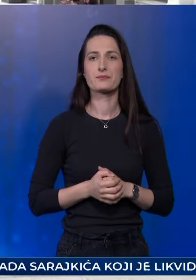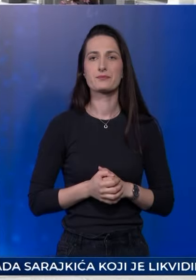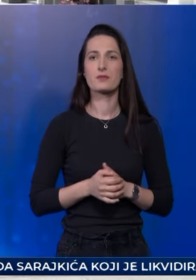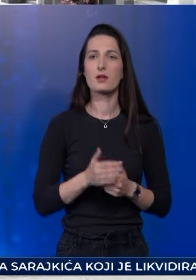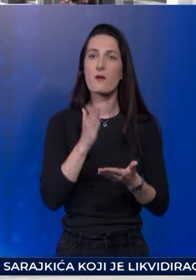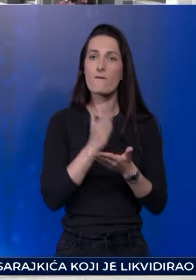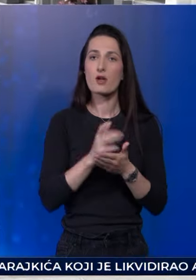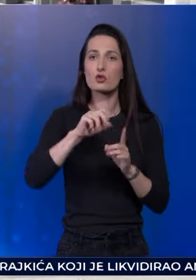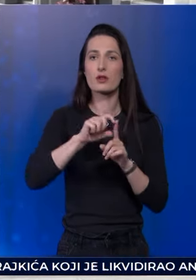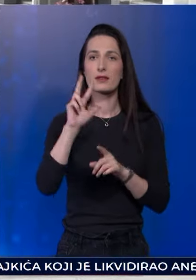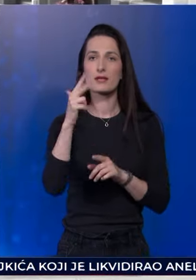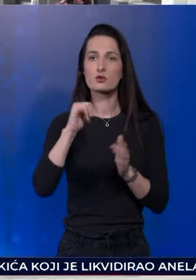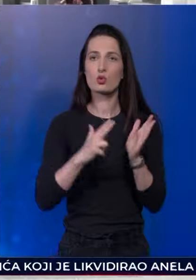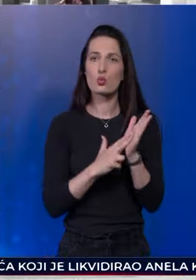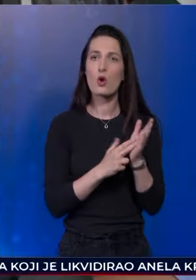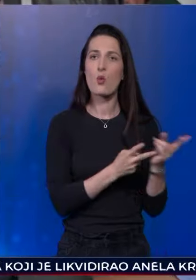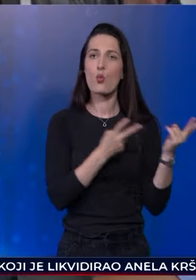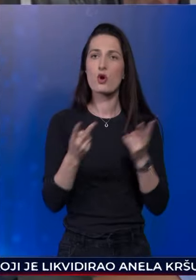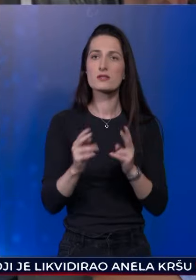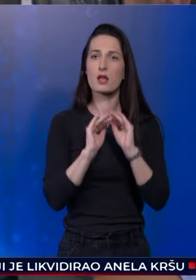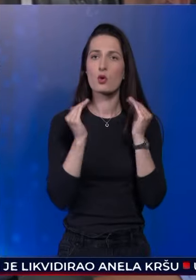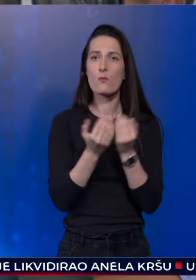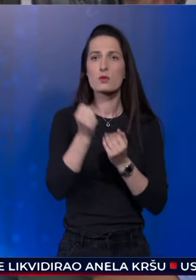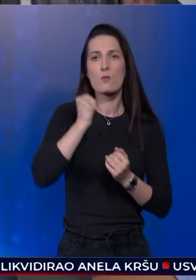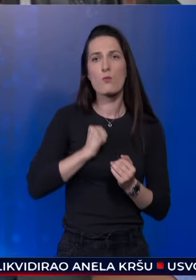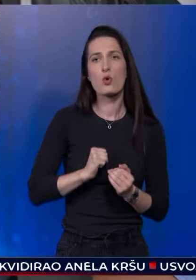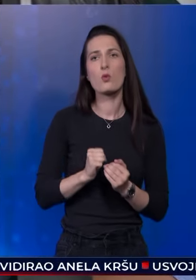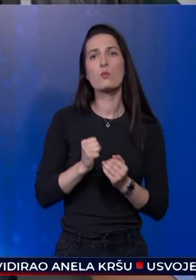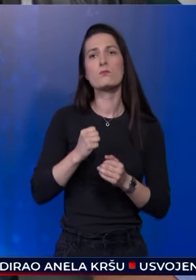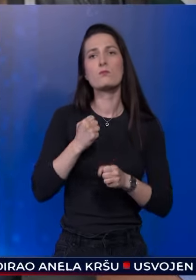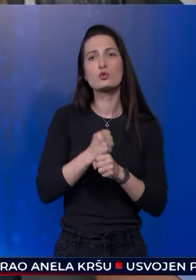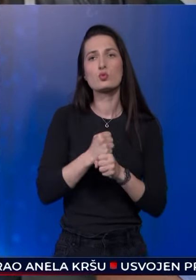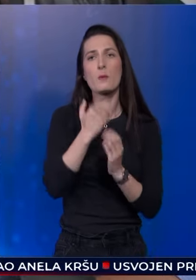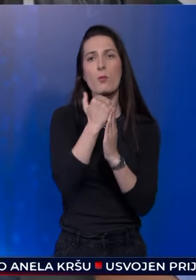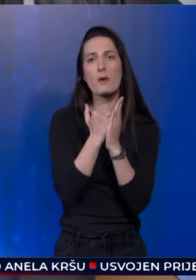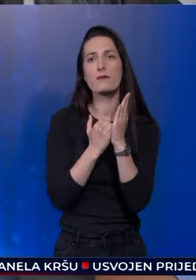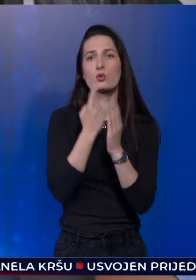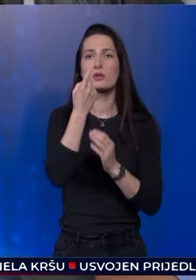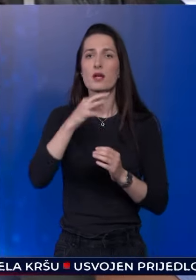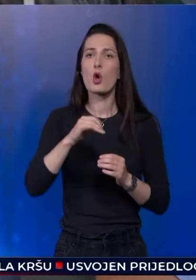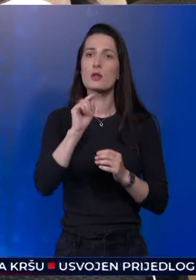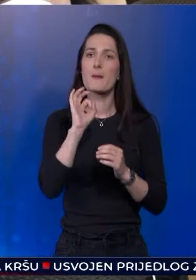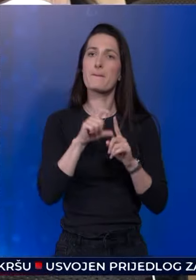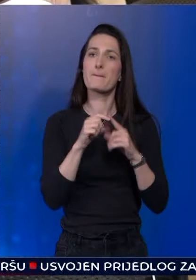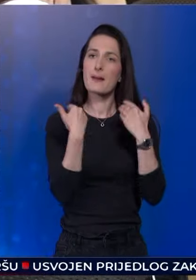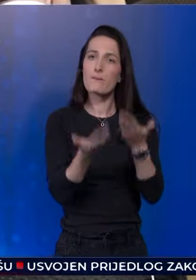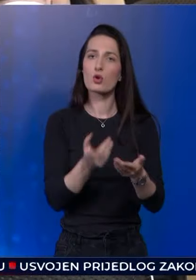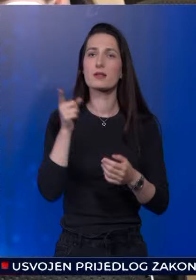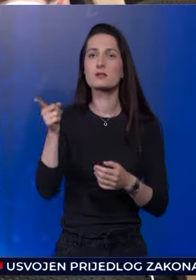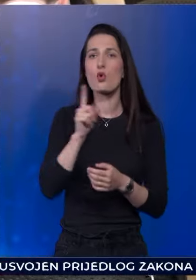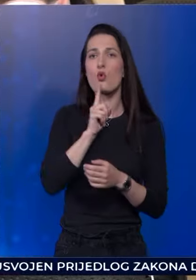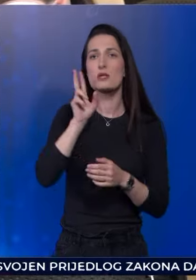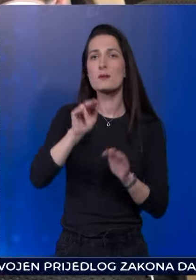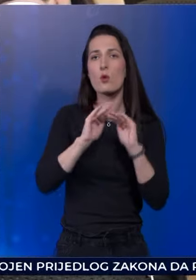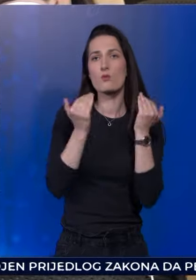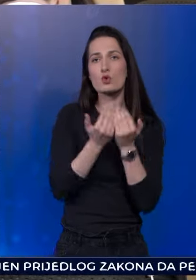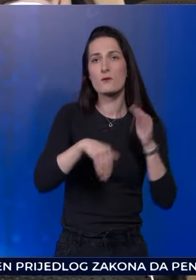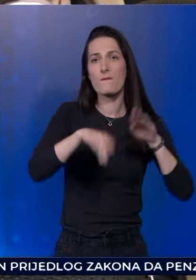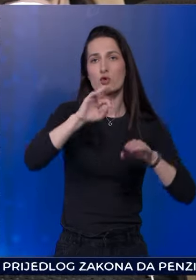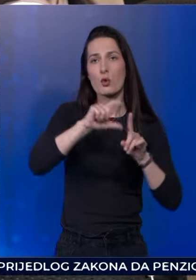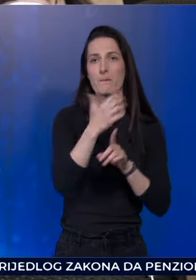Već od 13. juna ugostiteljski objekti moraju postupiti po pravilniku. Jedna od preporuka je da oni koji imaju prostor veći od 50 kvadrata